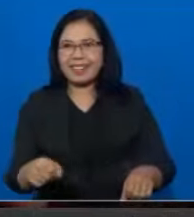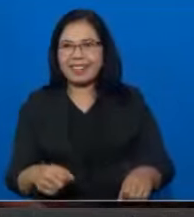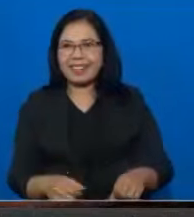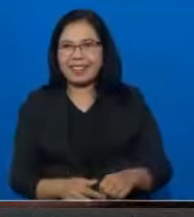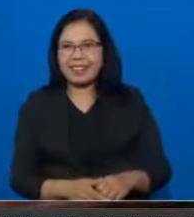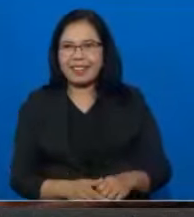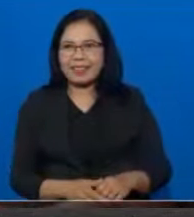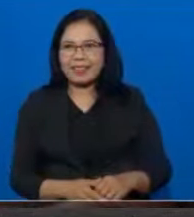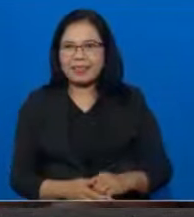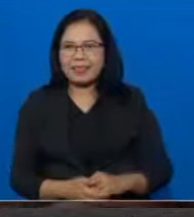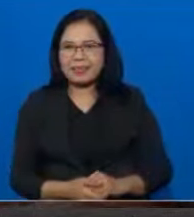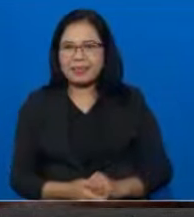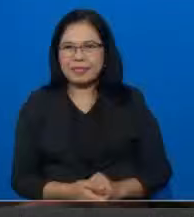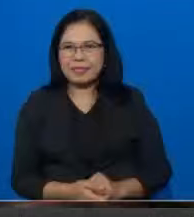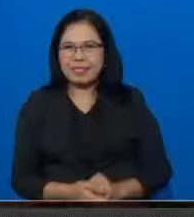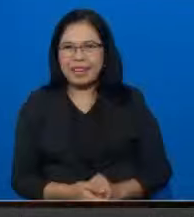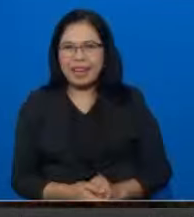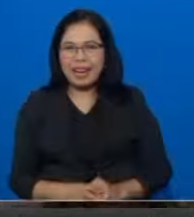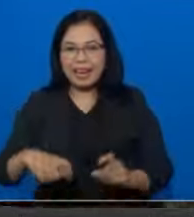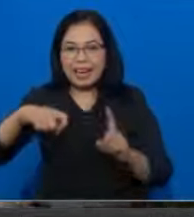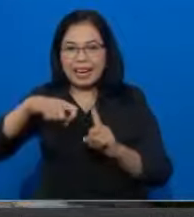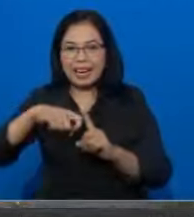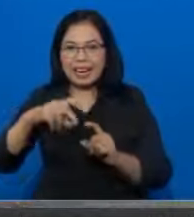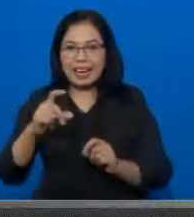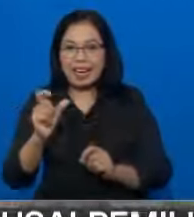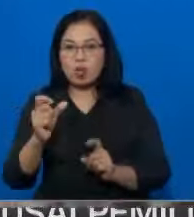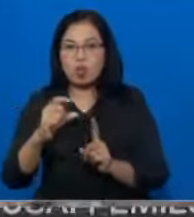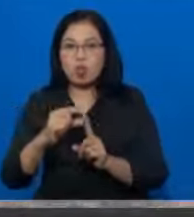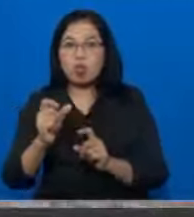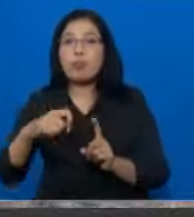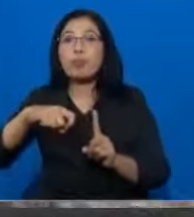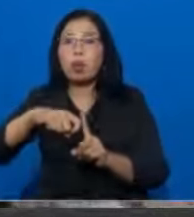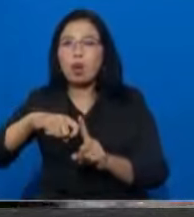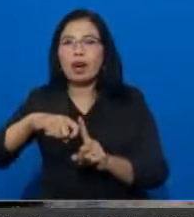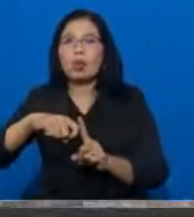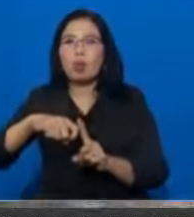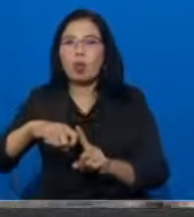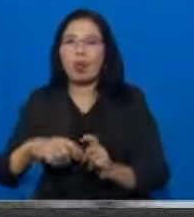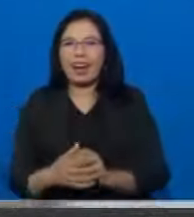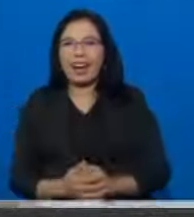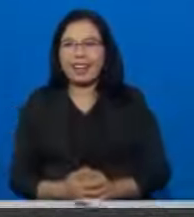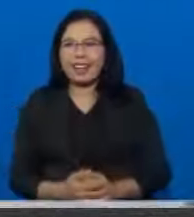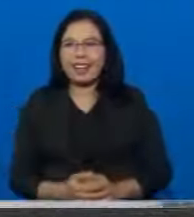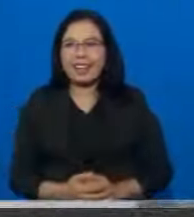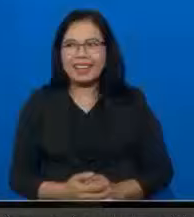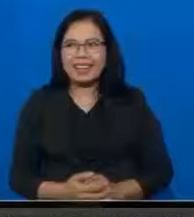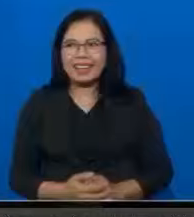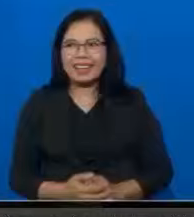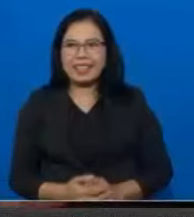malah ntar dia gosong pahit. Pahitnya bukan pahit yang enak, malah pahit gosong tuh jadi gak mantap